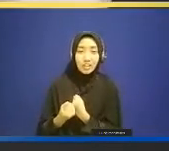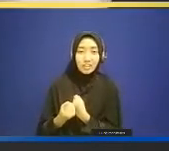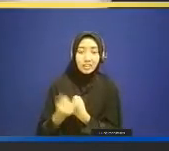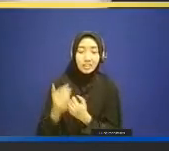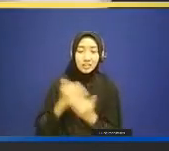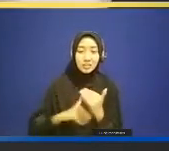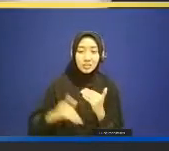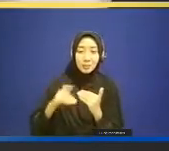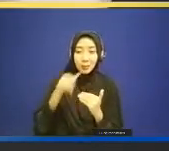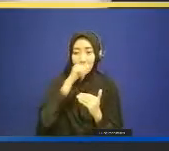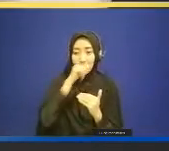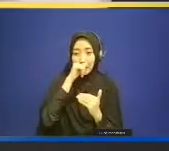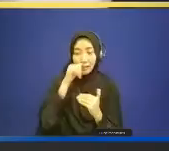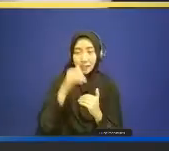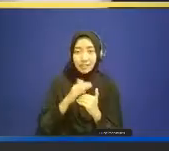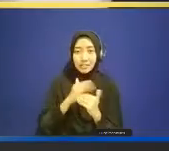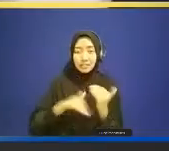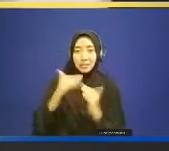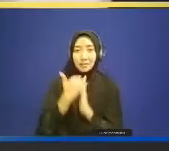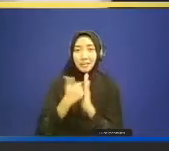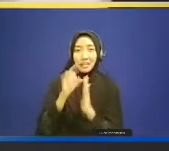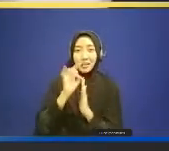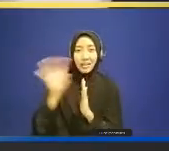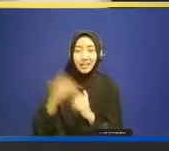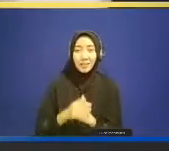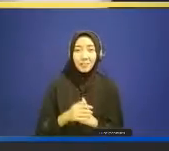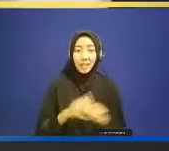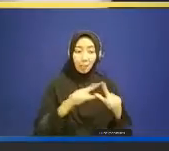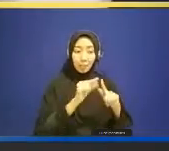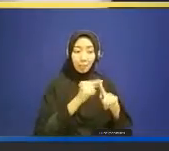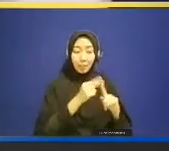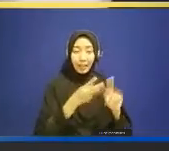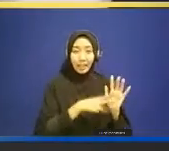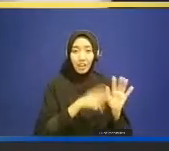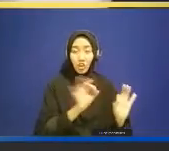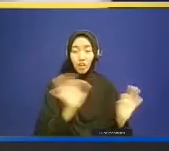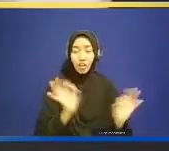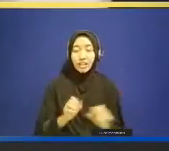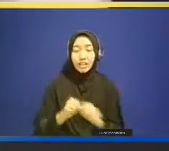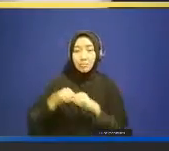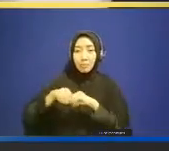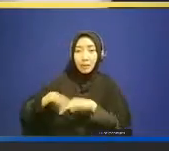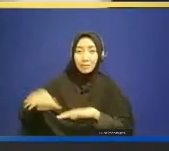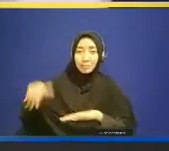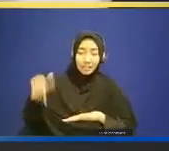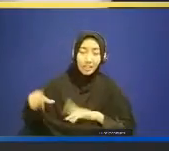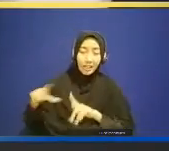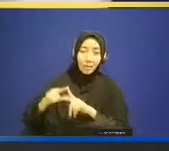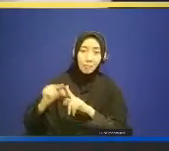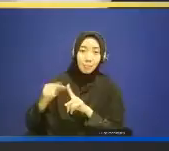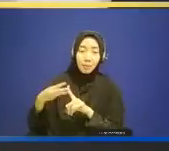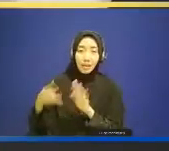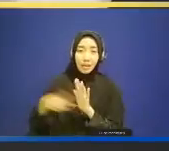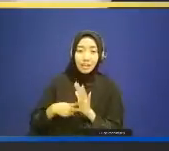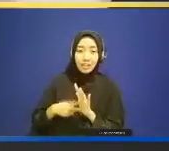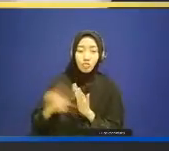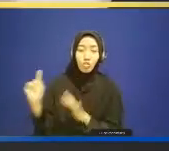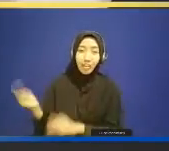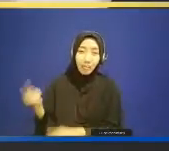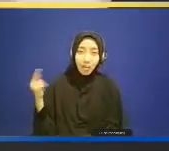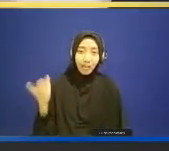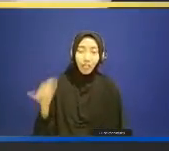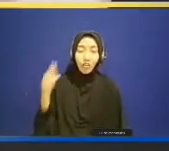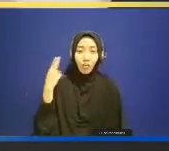beberapa kebijakan nasional yang lainnya jadi bukan hanya BBM memang dimasakan demi Ini BBM merupakan instrumen utama